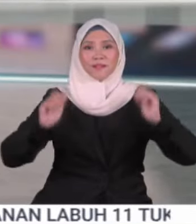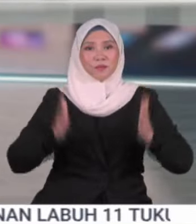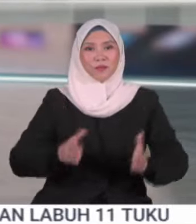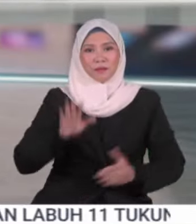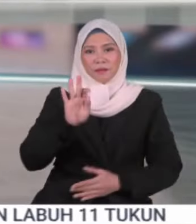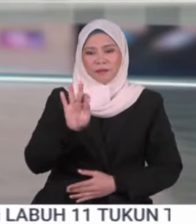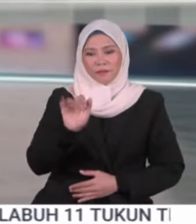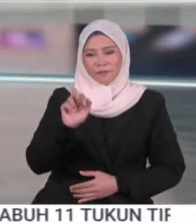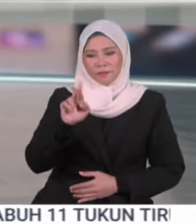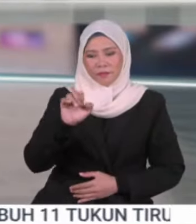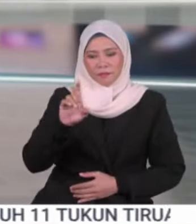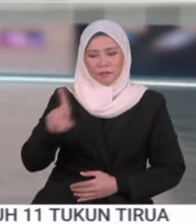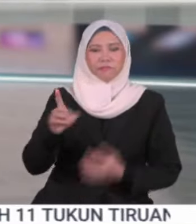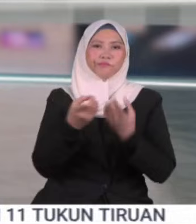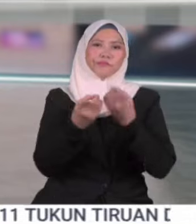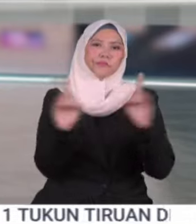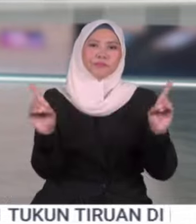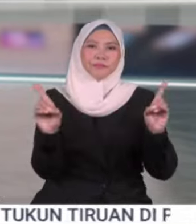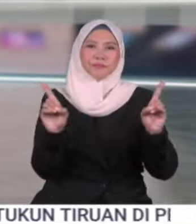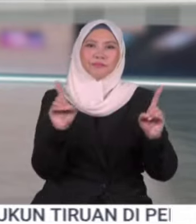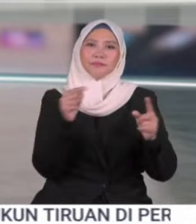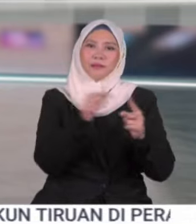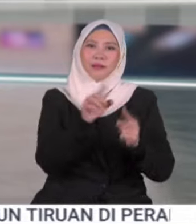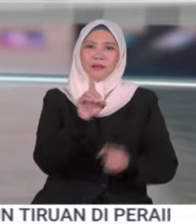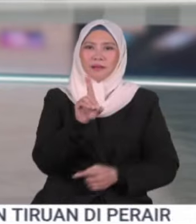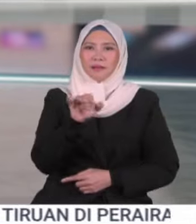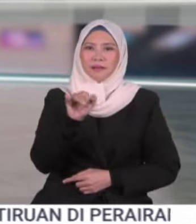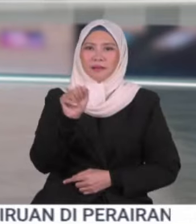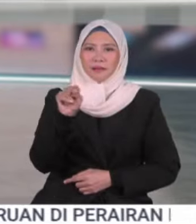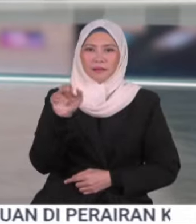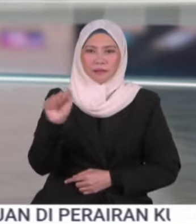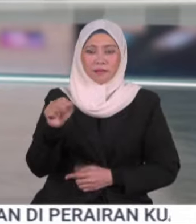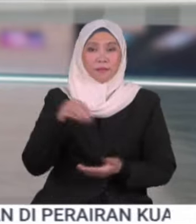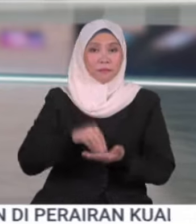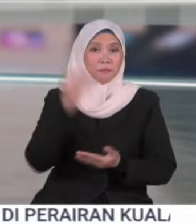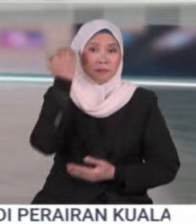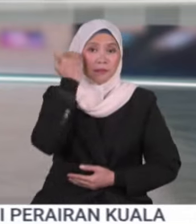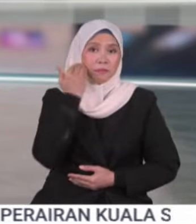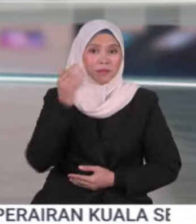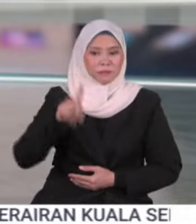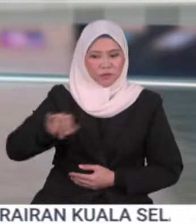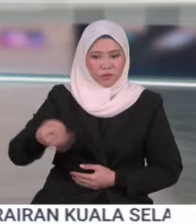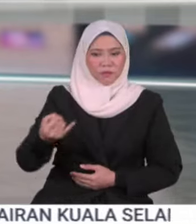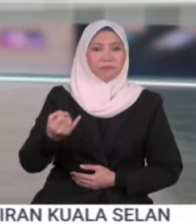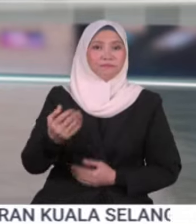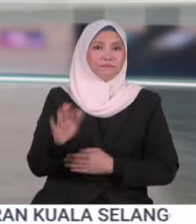melafazkan cerai talak 1 terhadap Diana Daniel dimakam Syariah